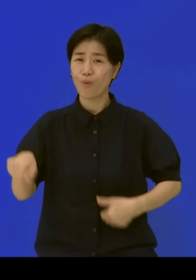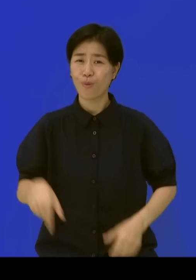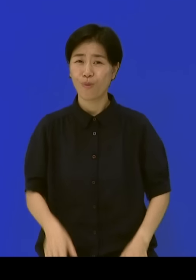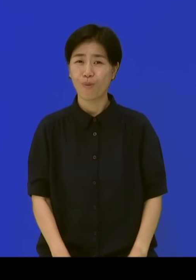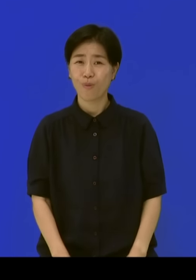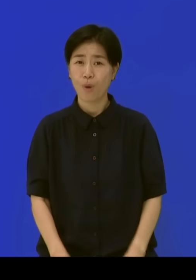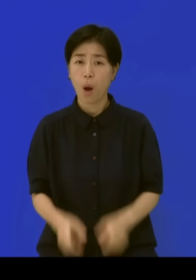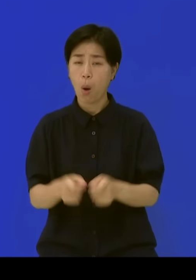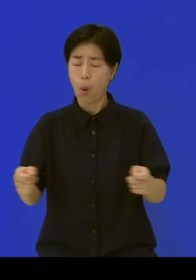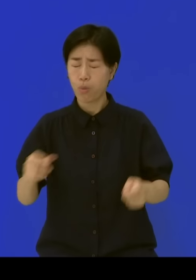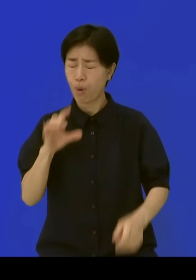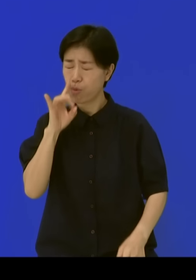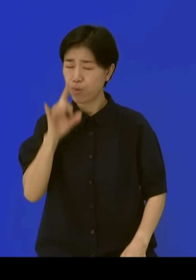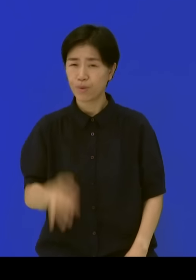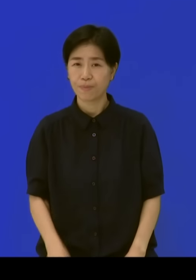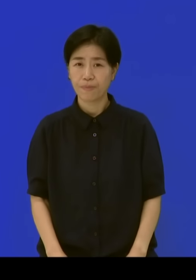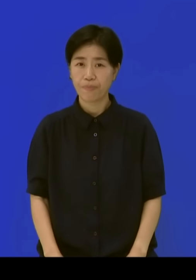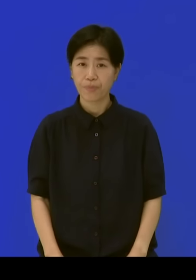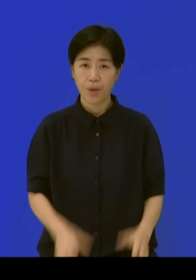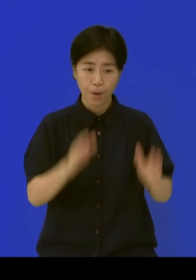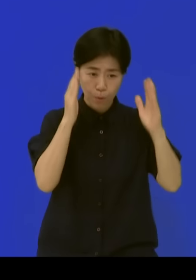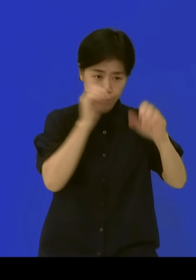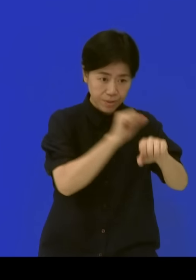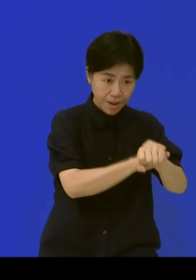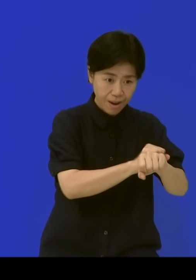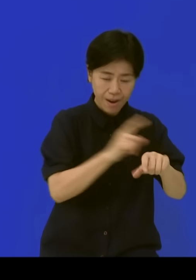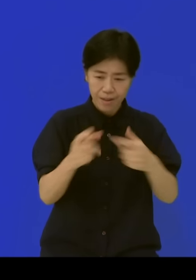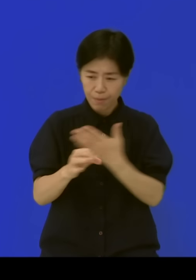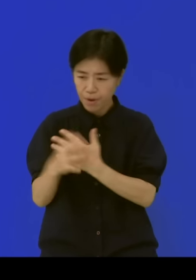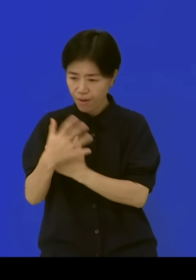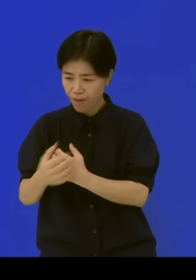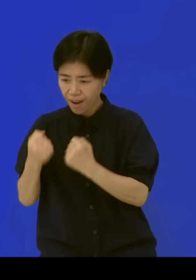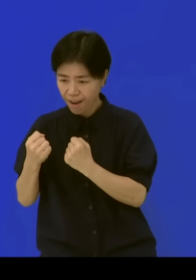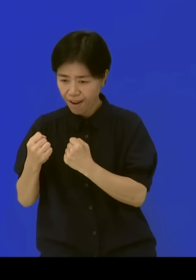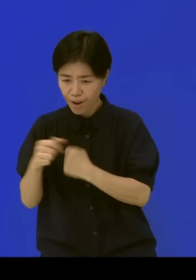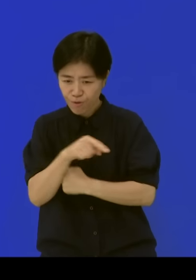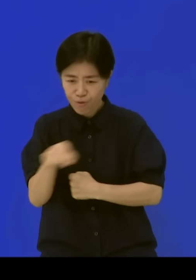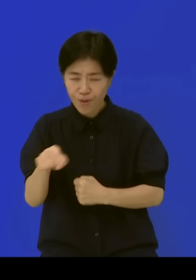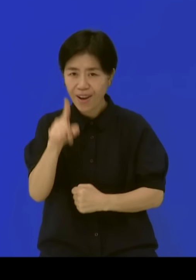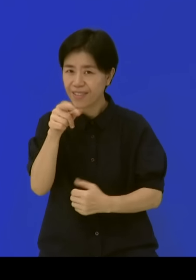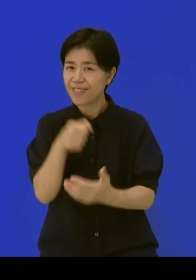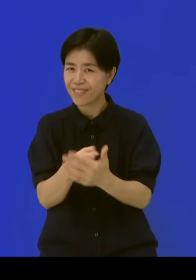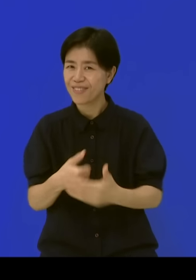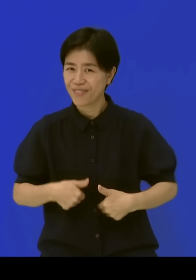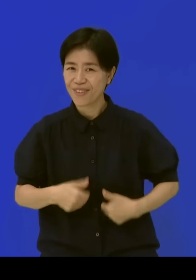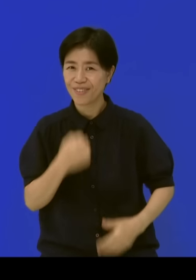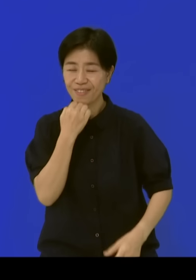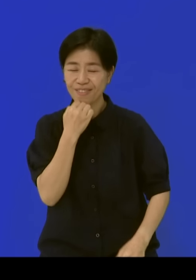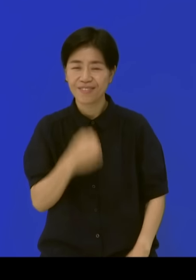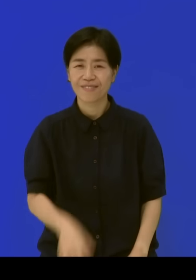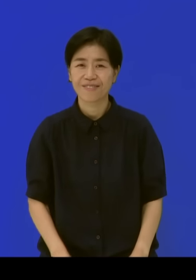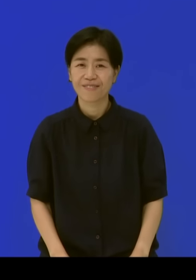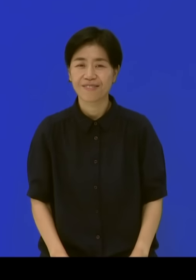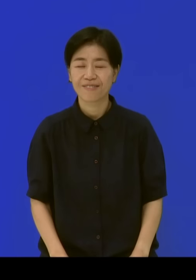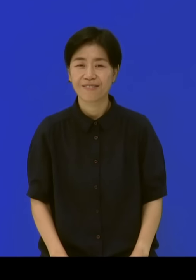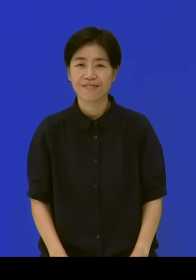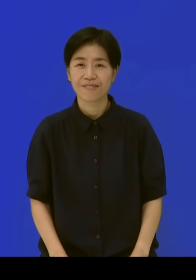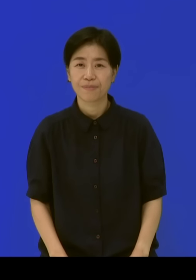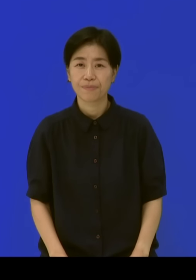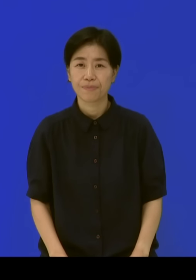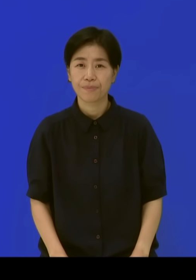10분마다 일어나야 돼. 이게 공부를 잘할 것인가 건강을 잃을 것인가. 건강이 중요하죠. 골반염. 네, 그래서